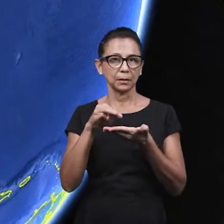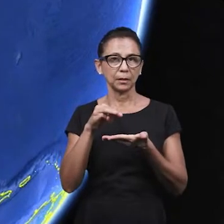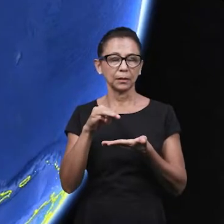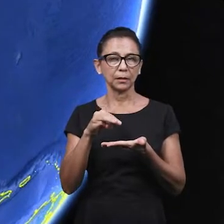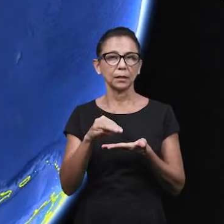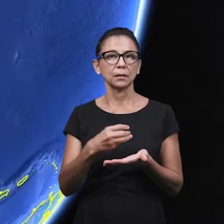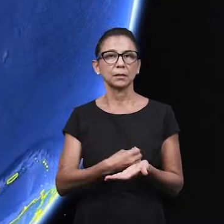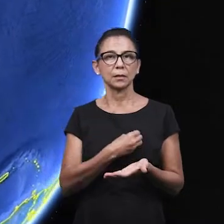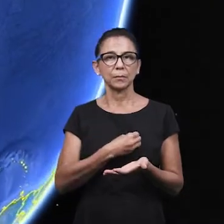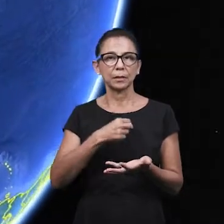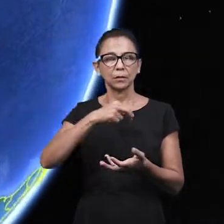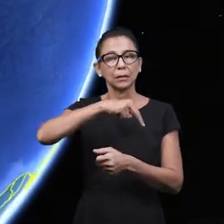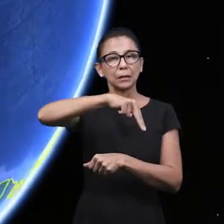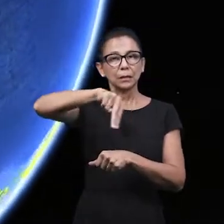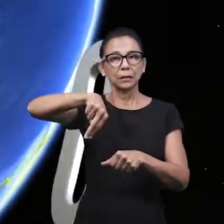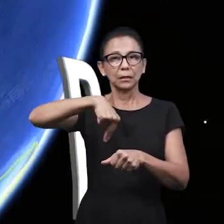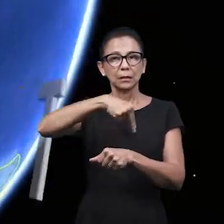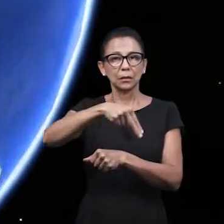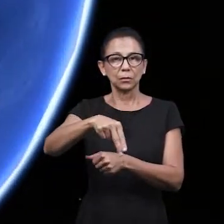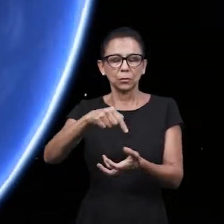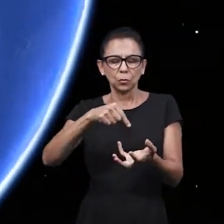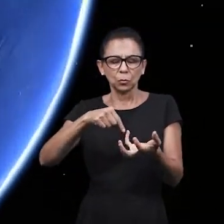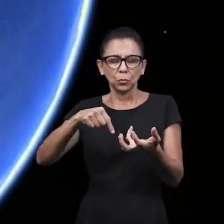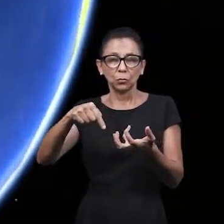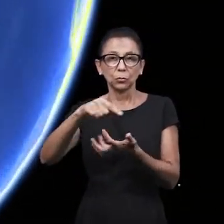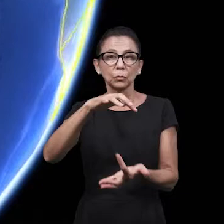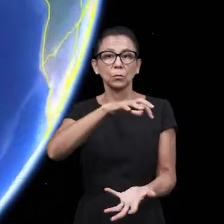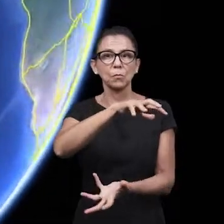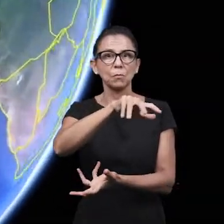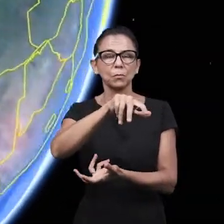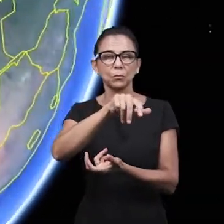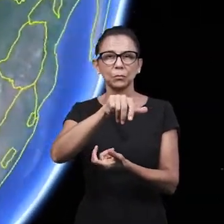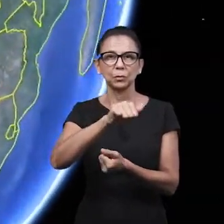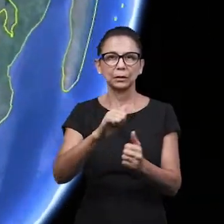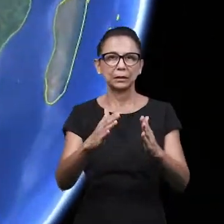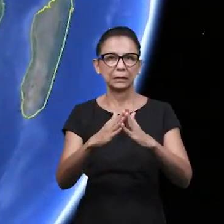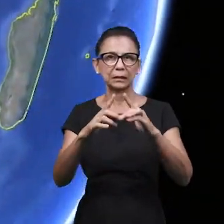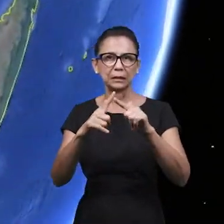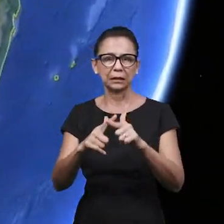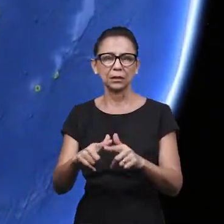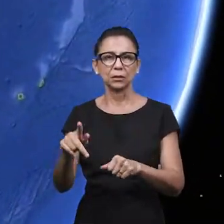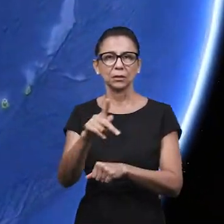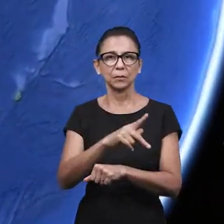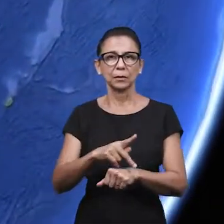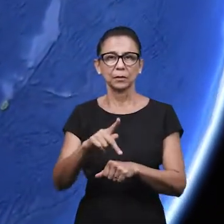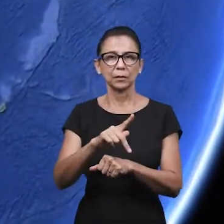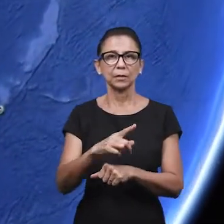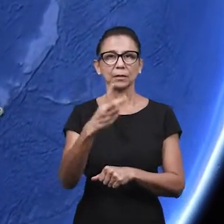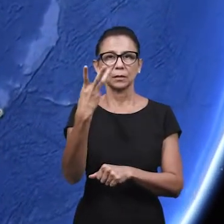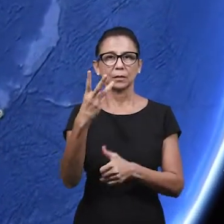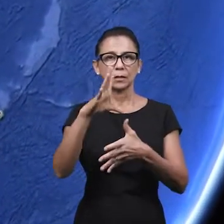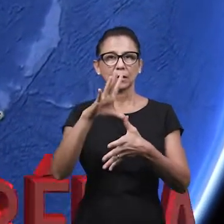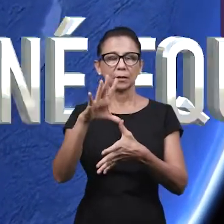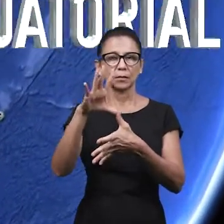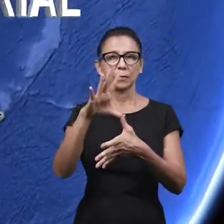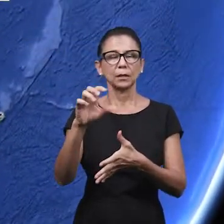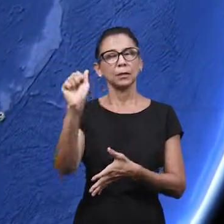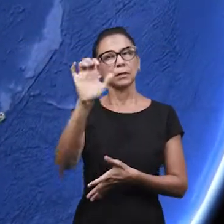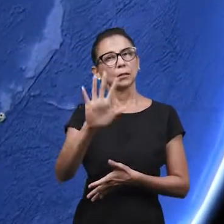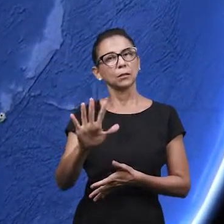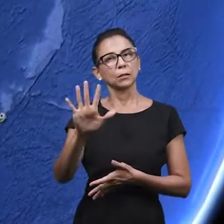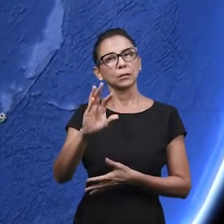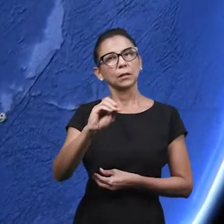chrétienne Maranatha est présente dans des nations de tous les continents de la planète. Les églises des pays dans les trois